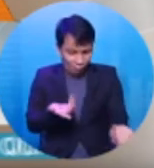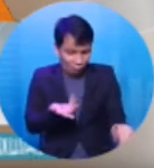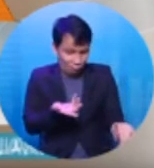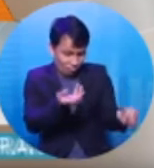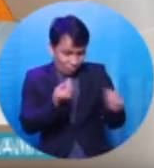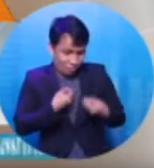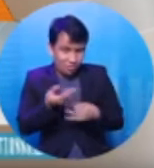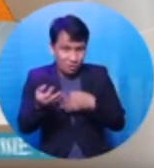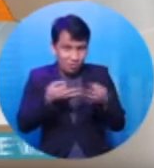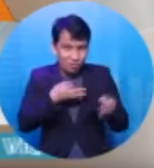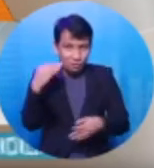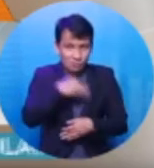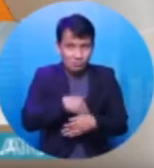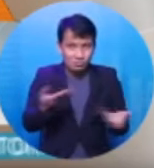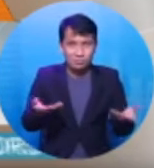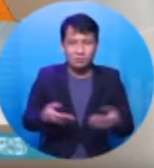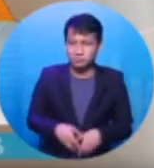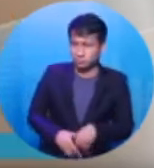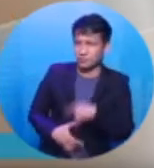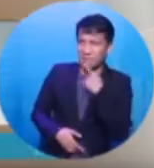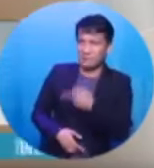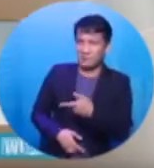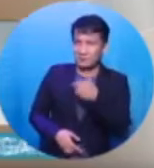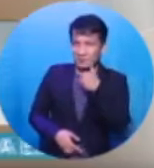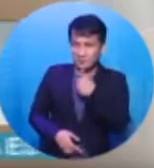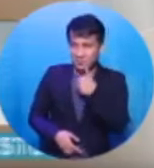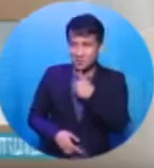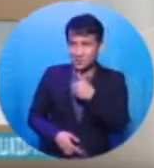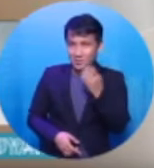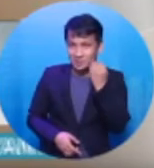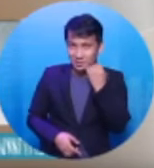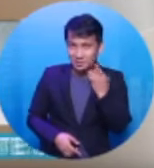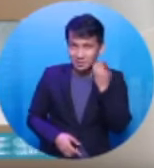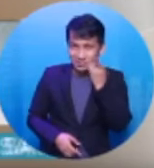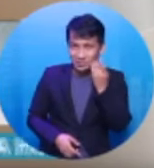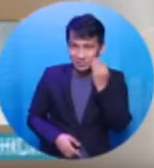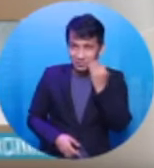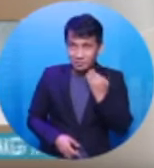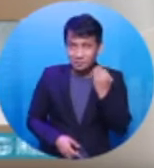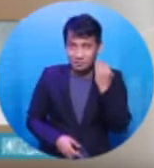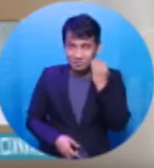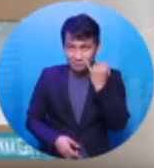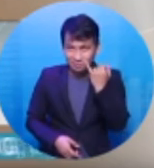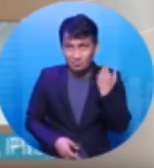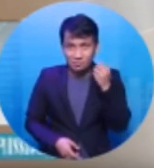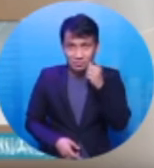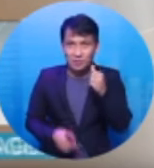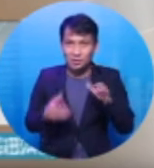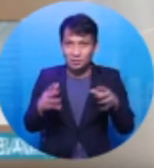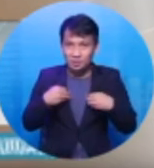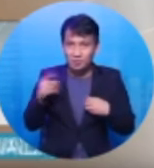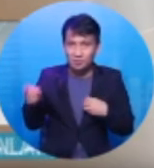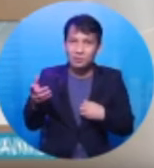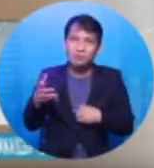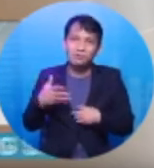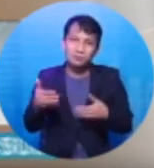Lahat ng kasinawan mo. Ano mo kapagsalita ka ng ganyan? Tanggap mo naman yung relasyon namin kahit dati pa. Ikaw pa magsabi na